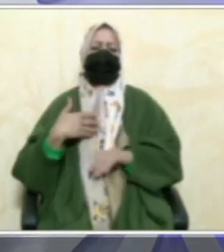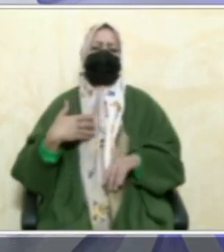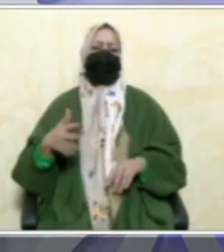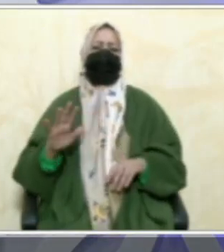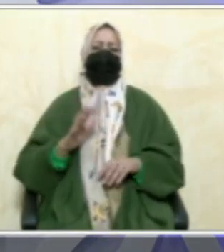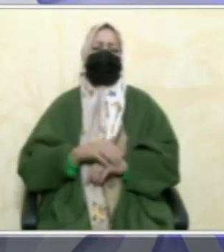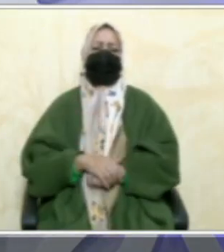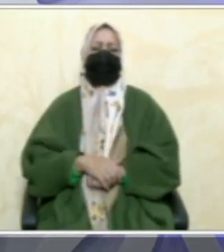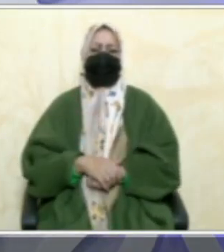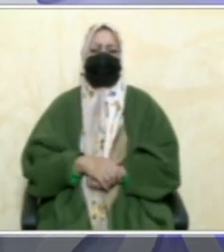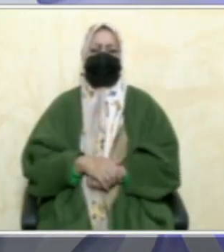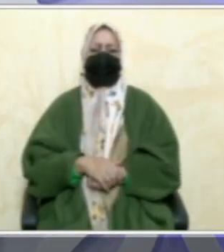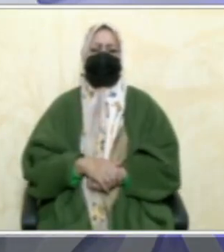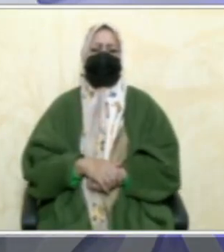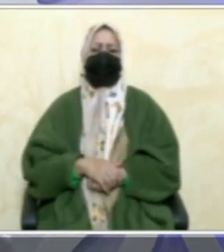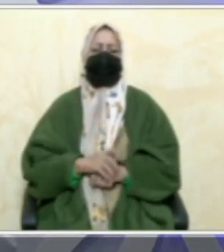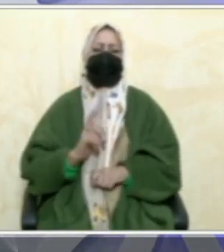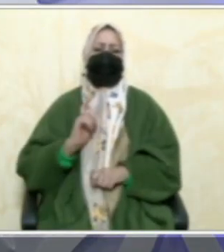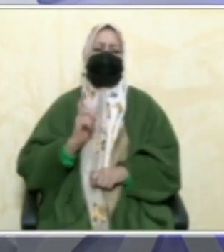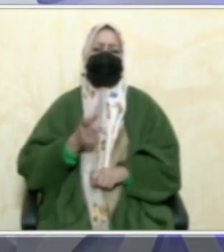أن نأتي بمنهج باهي، لكن